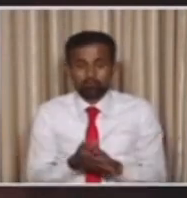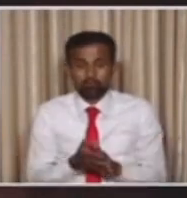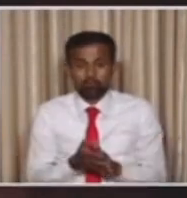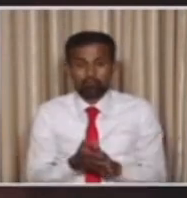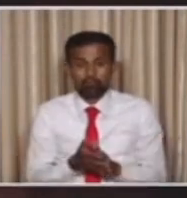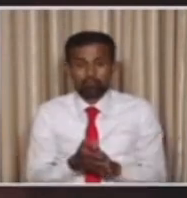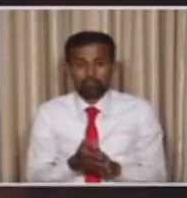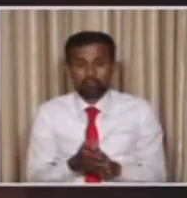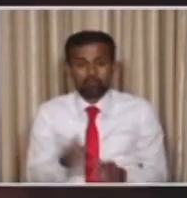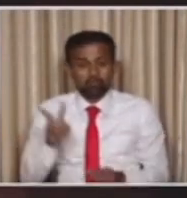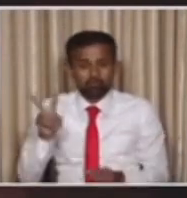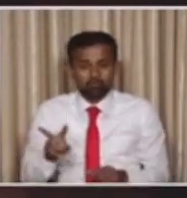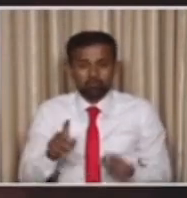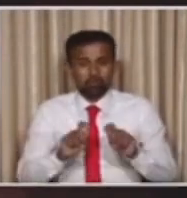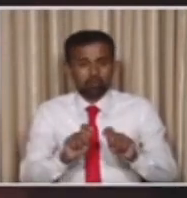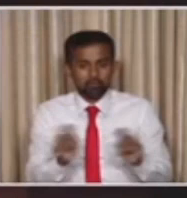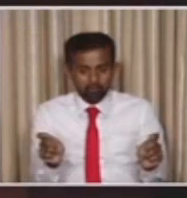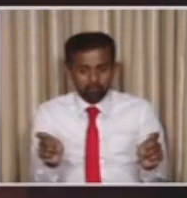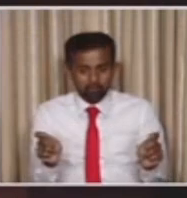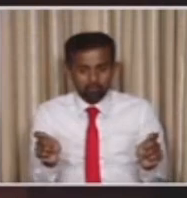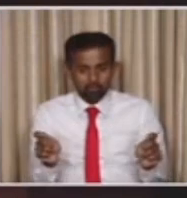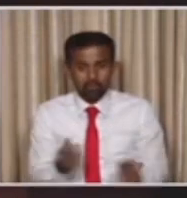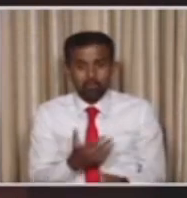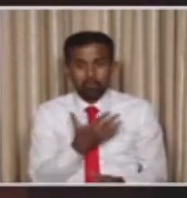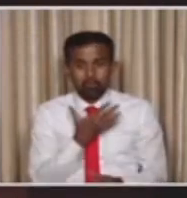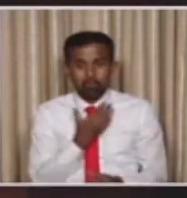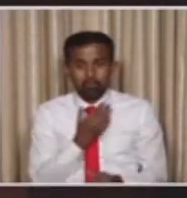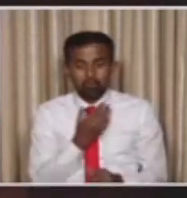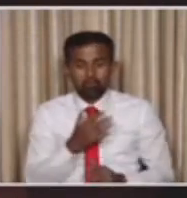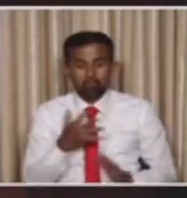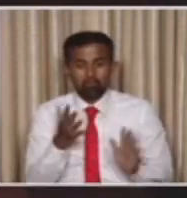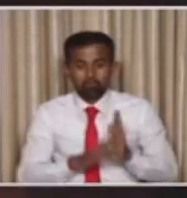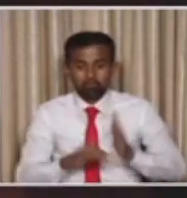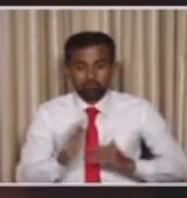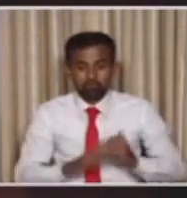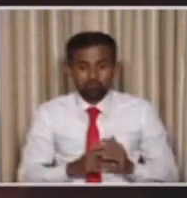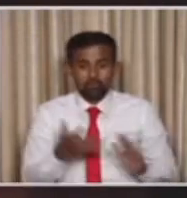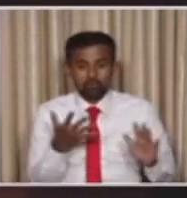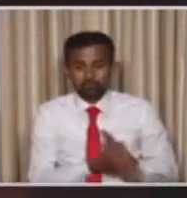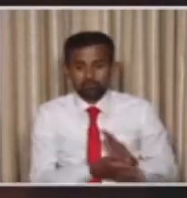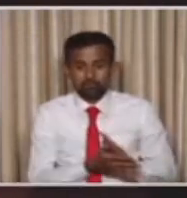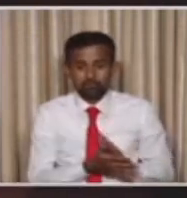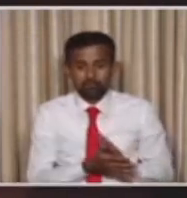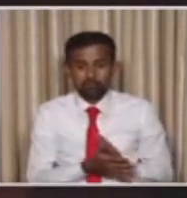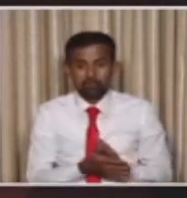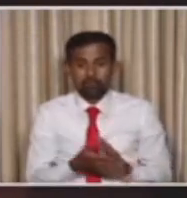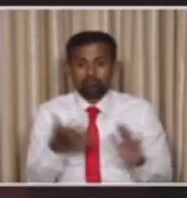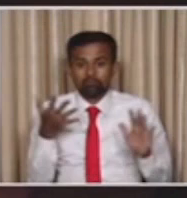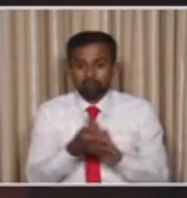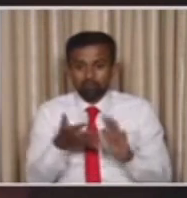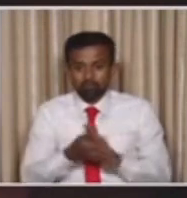ලෙස විශ්වාසයේ කඩ කිරීම සාවද්‍ය පරිහරණය කිරීම සහ වරදවල්